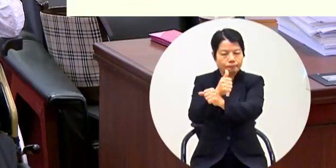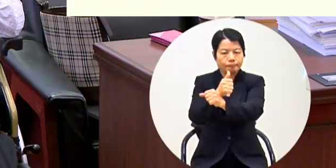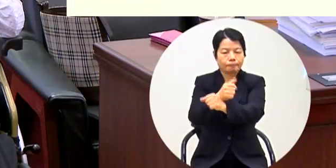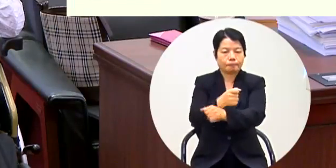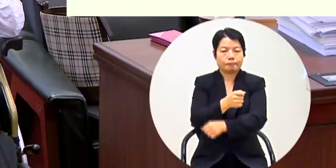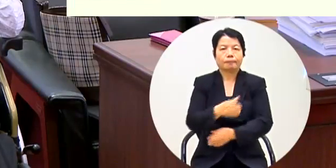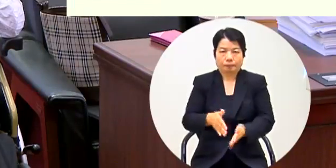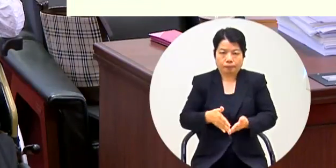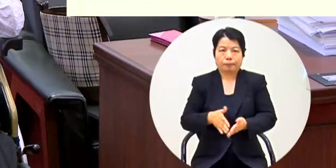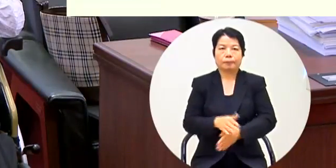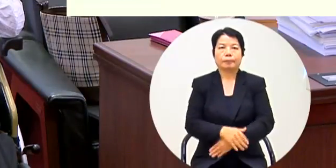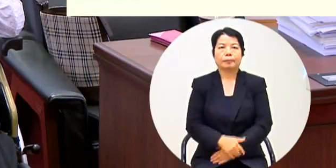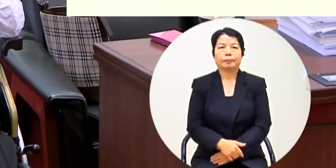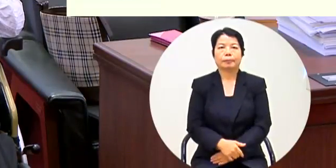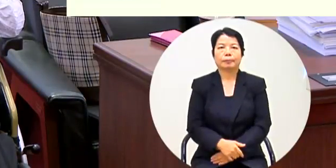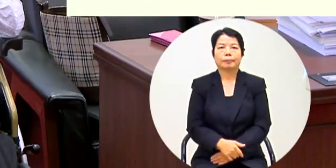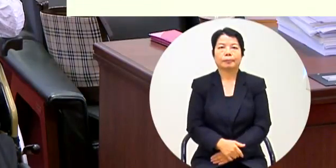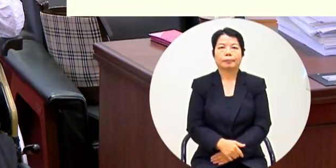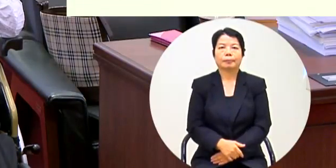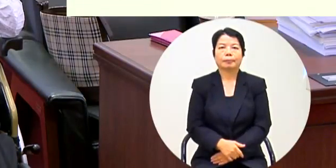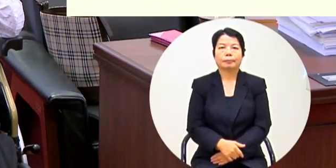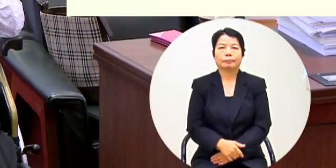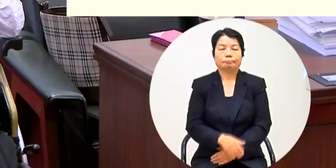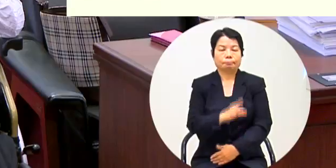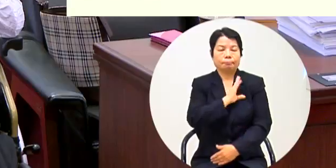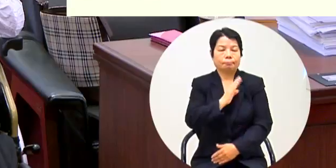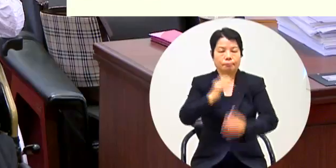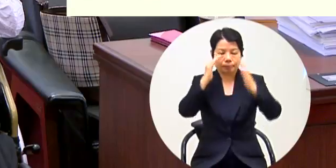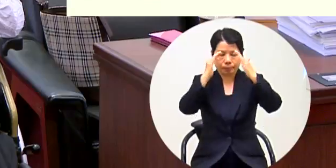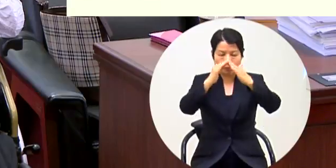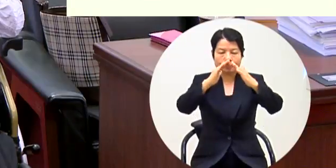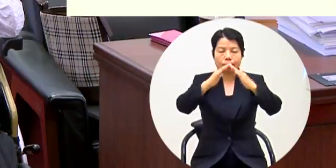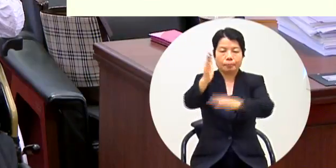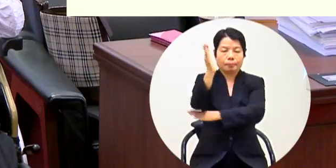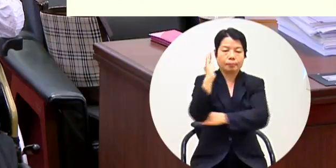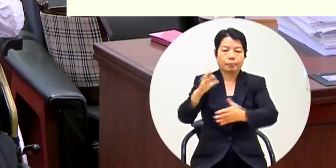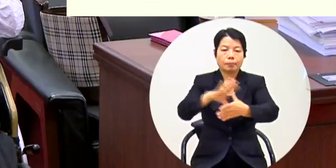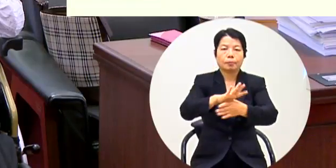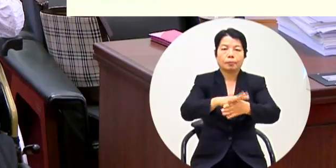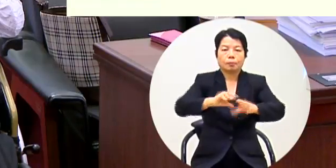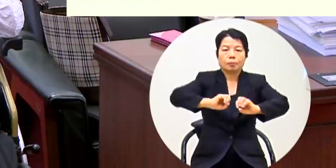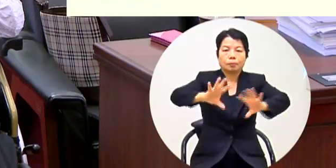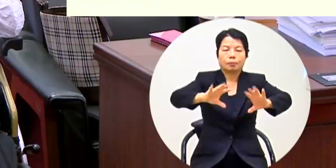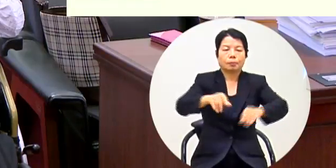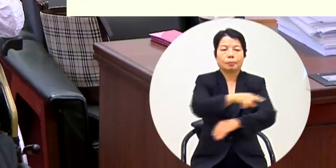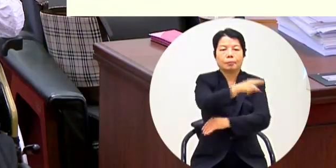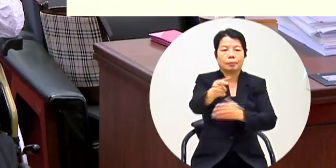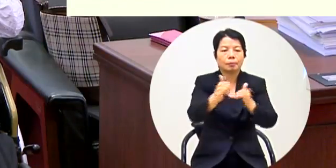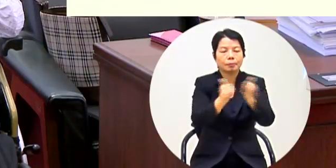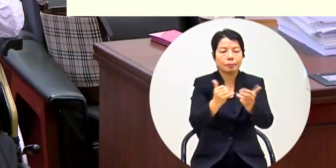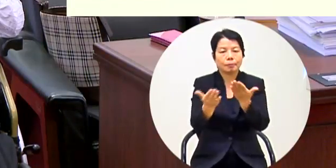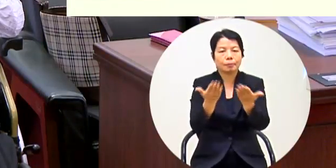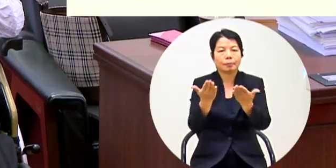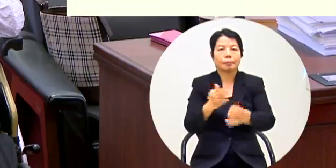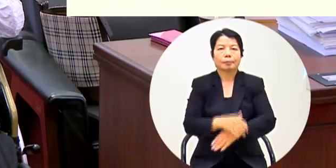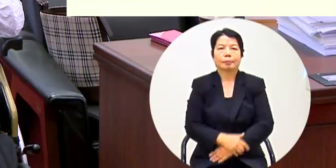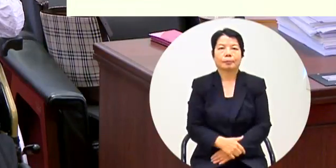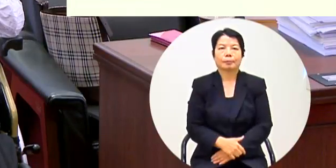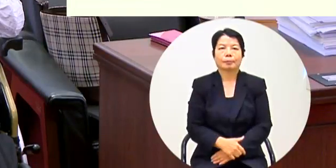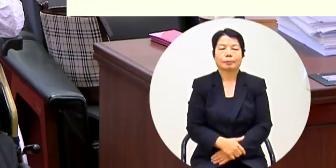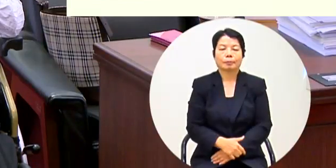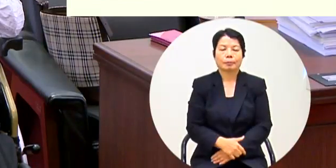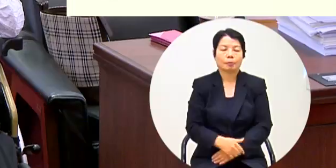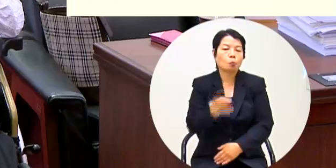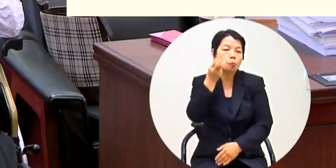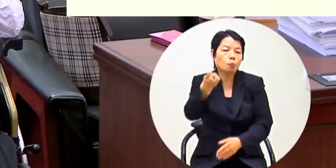当然这个部分市政府做的这个文宣就很快的告诉民众说我们为什么这三个月要免费做